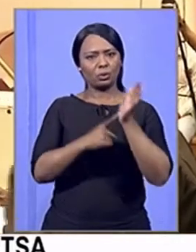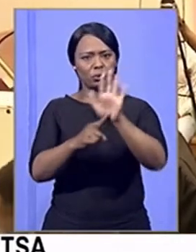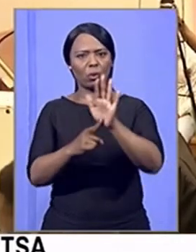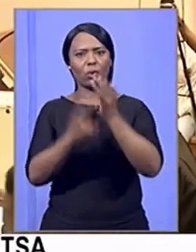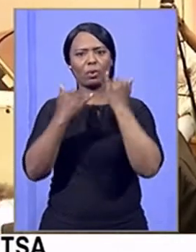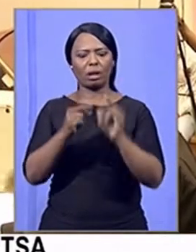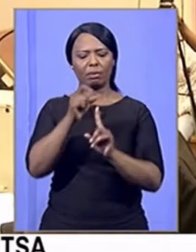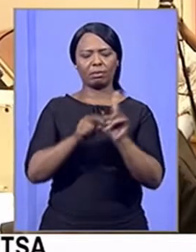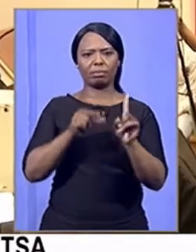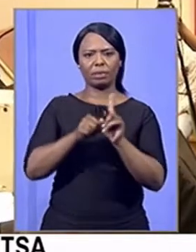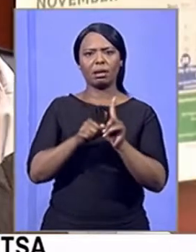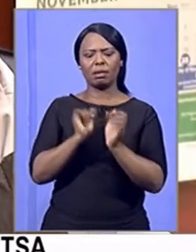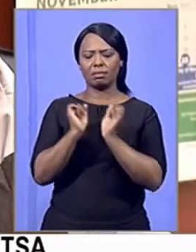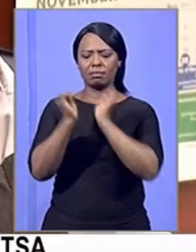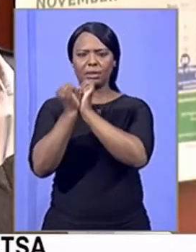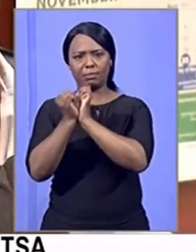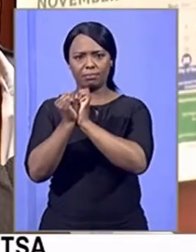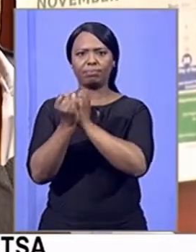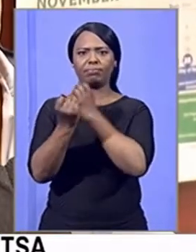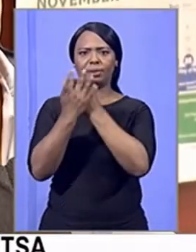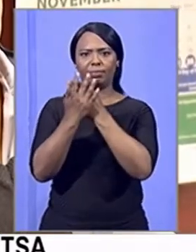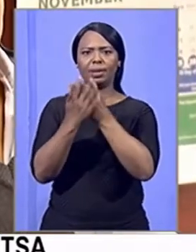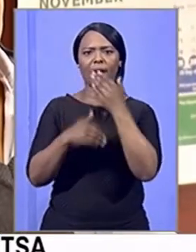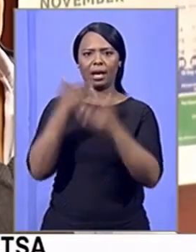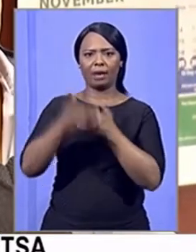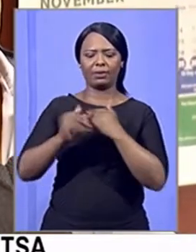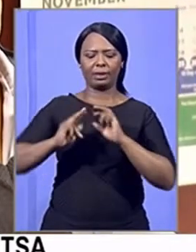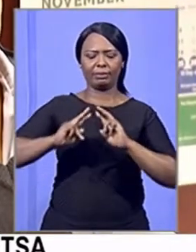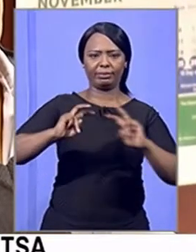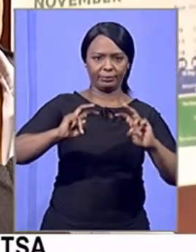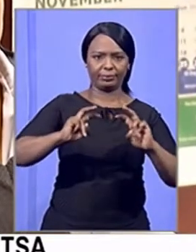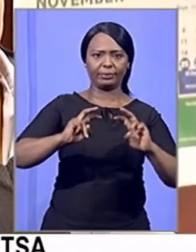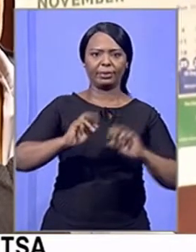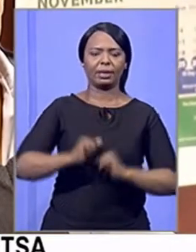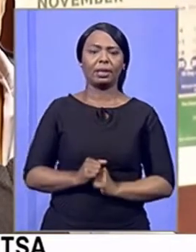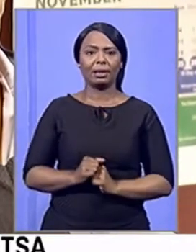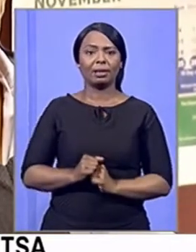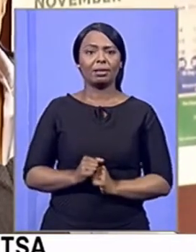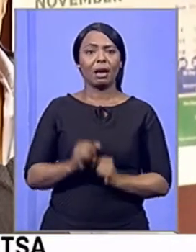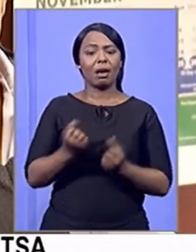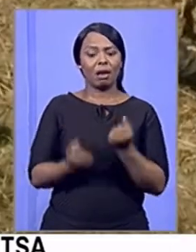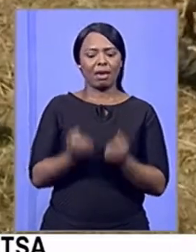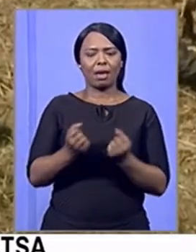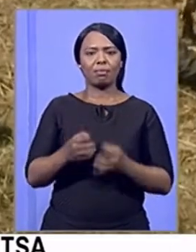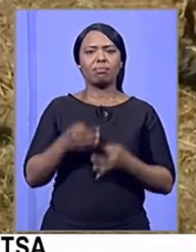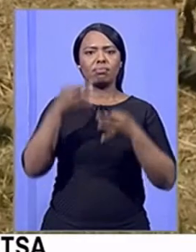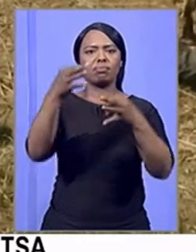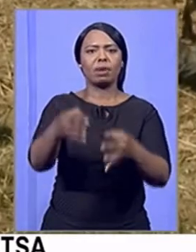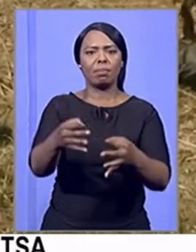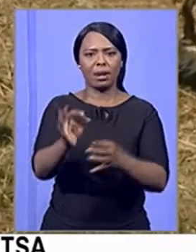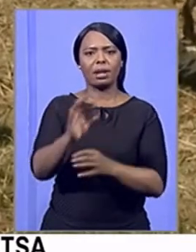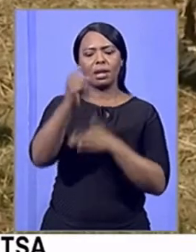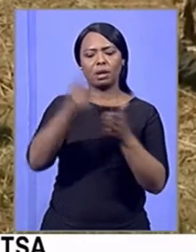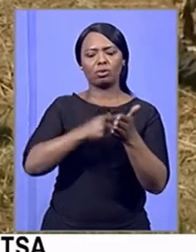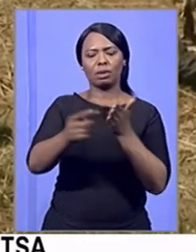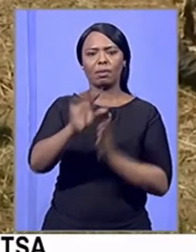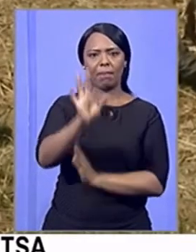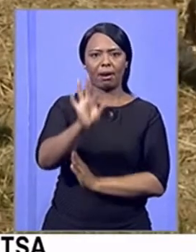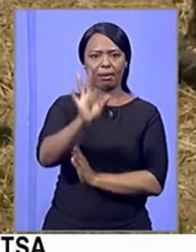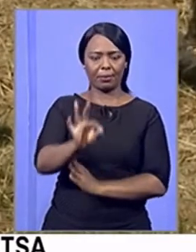a sa inehela sepoleseng fela a tshwerwe ka mora diphuputso tsa sepolesa. Nyewe ena e tjhetjhiseditswe morao fihlela ka Mantaha bekeng e